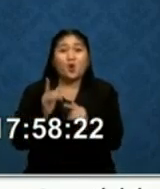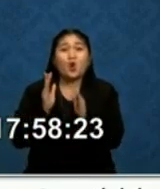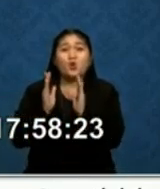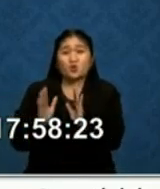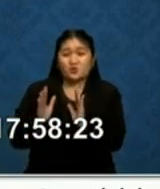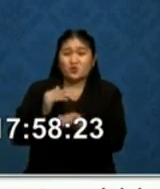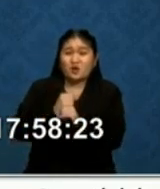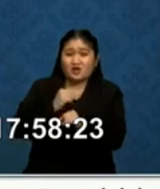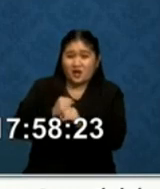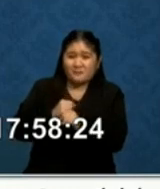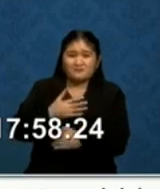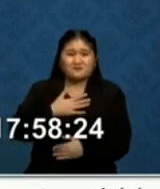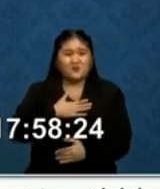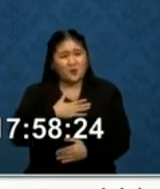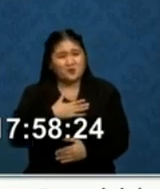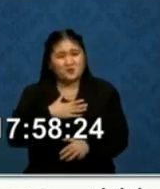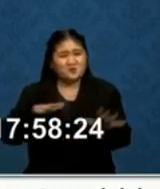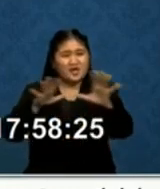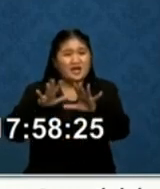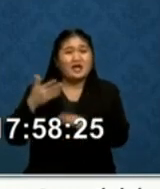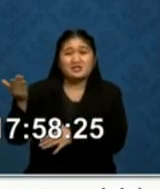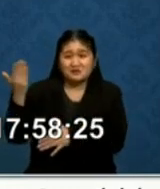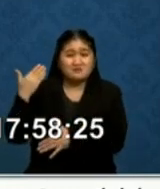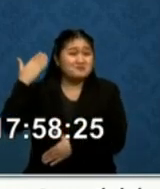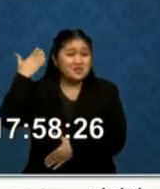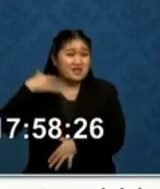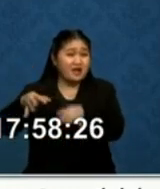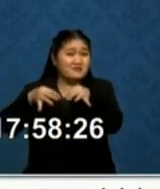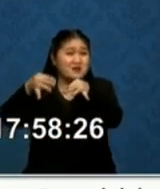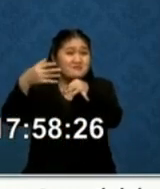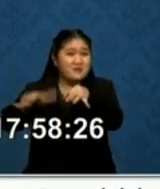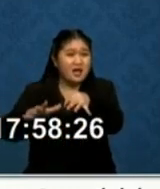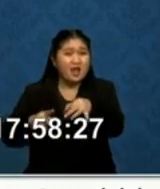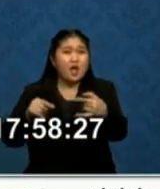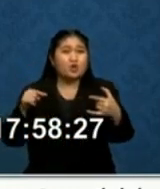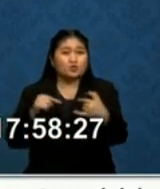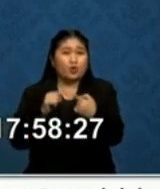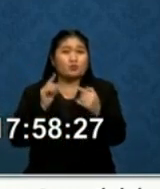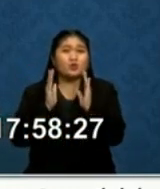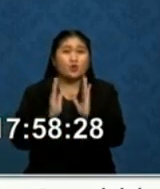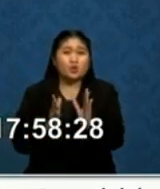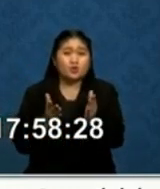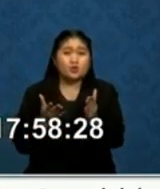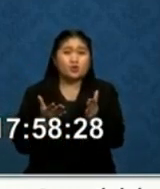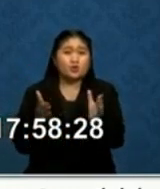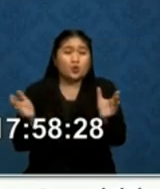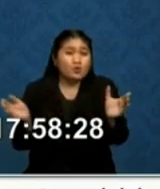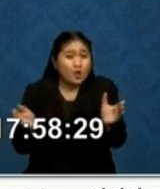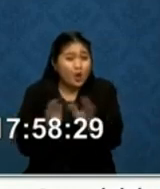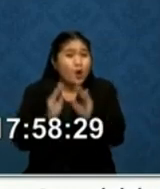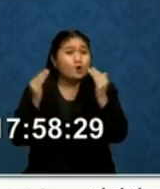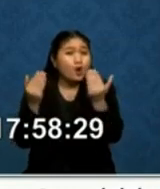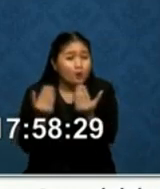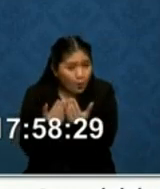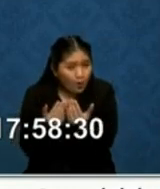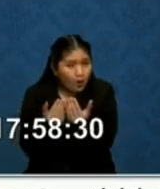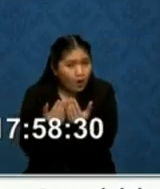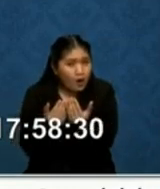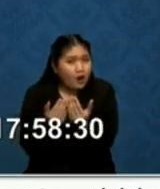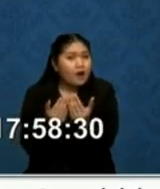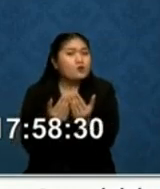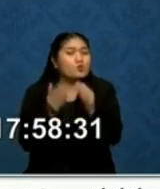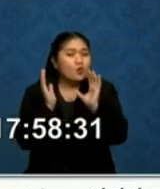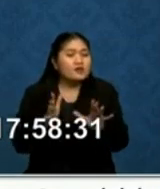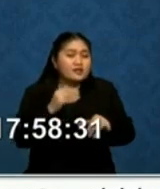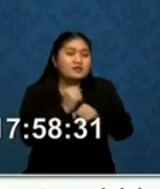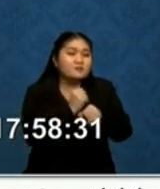วนใหญ่นะคะจะเป็นอย่างที่เพื่อนสมาชิกได้อภิปรายก่อนหน้านี้นะคะไม่เป็นบุคคลในครอบครัวนะคะก็เป็นคนในสถ